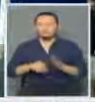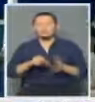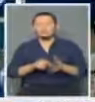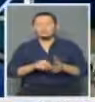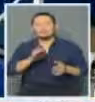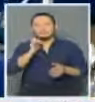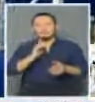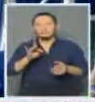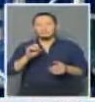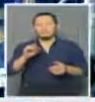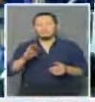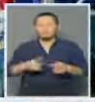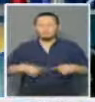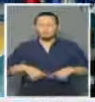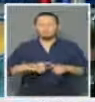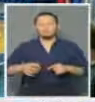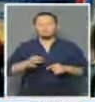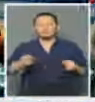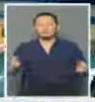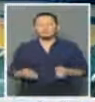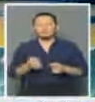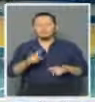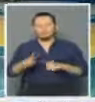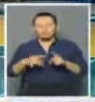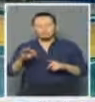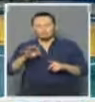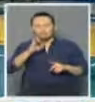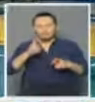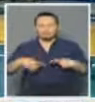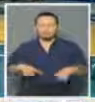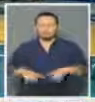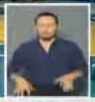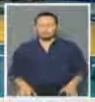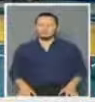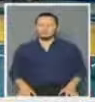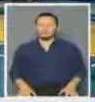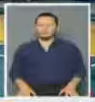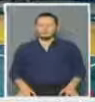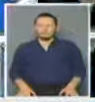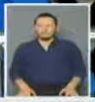фондом молодежи РАУАН при поддержке областного управления по вопросам молодежной политики.